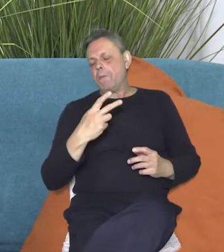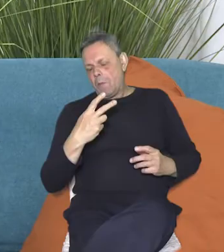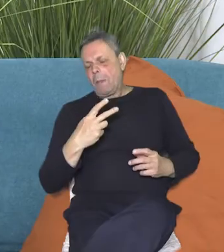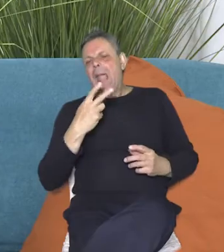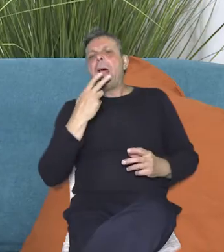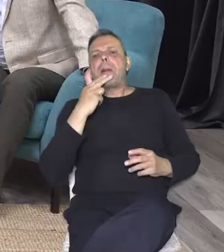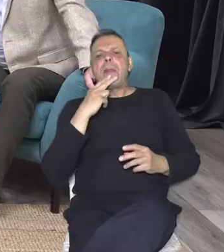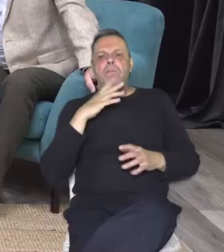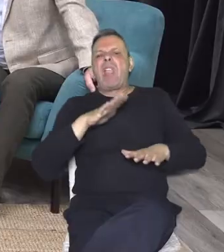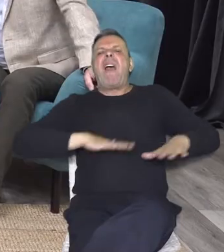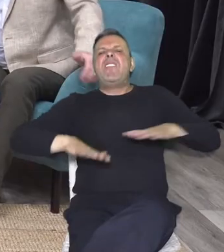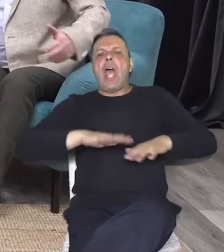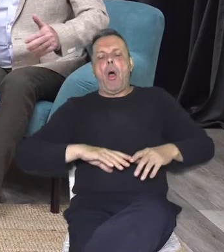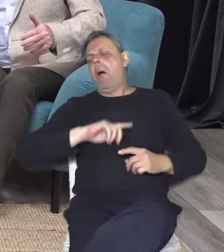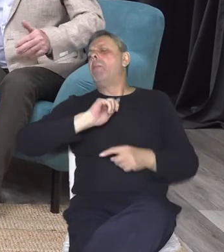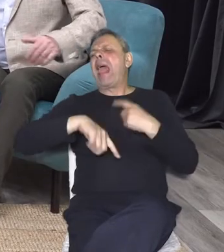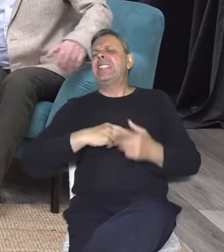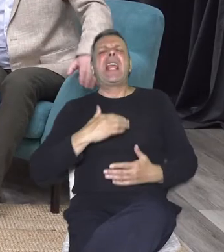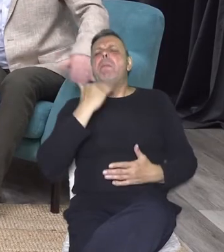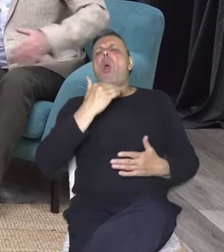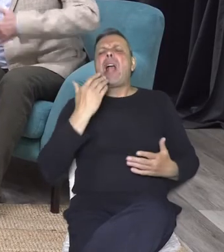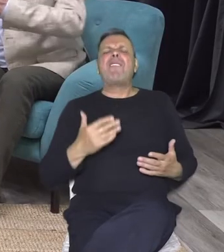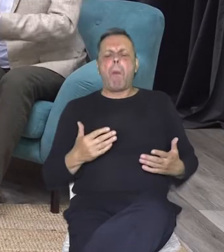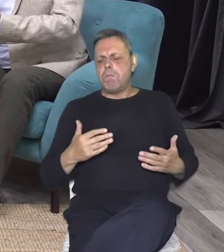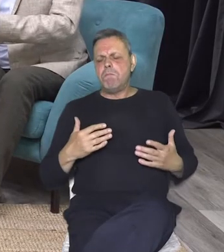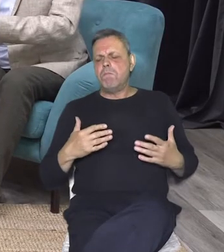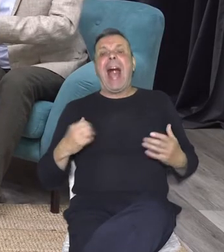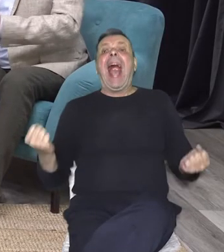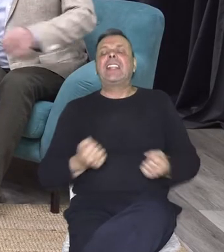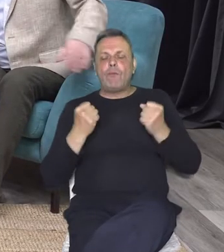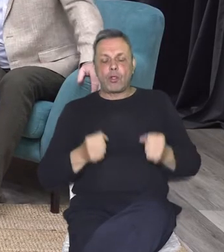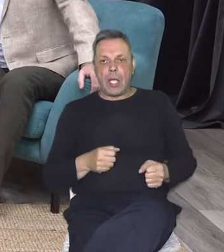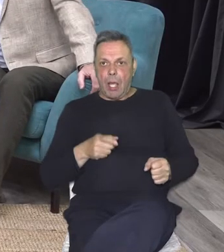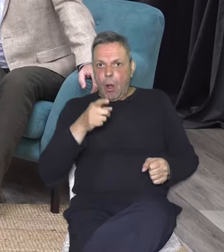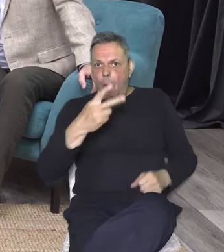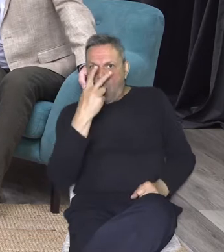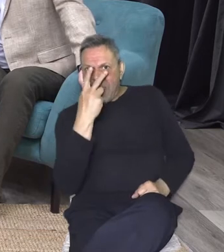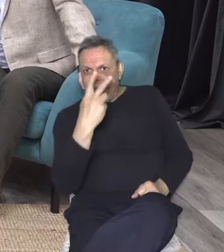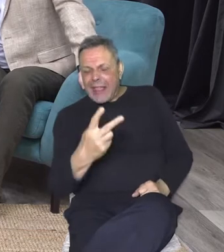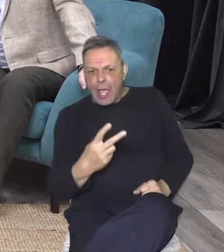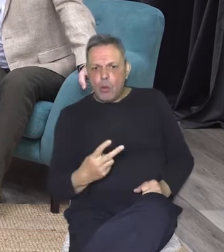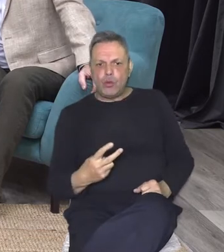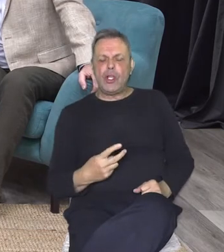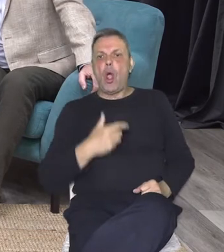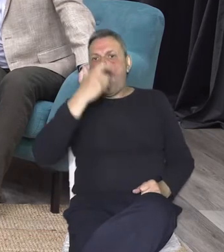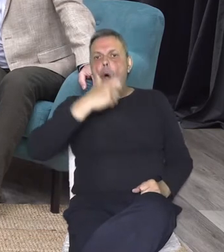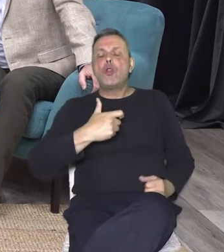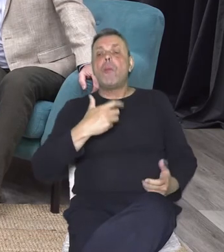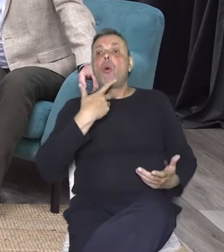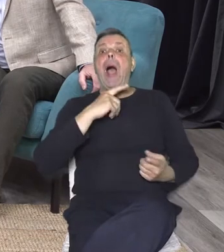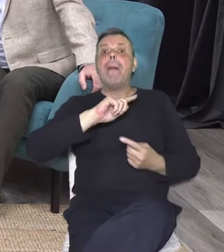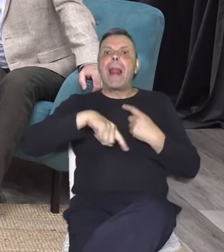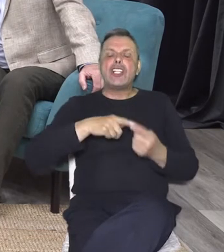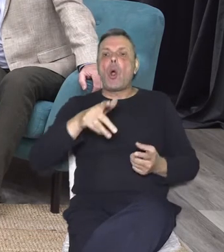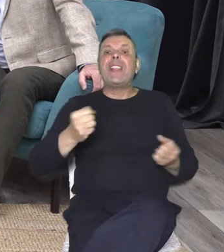sa plesom ili sa nekom tjelesnom. I onda sad dobiju poticaj. Da, da, onda oni gledajući osobu koja